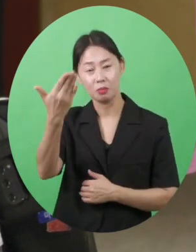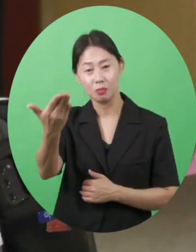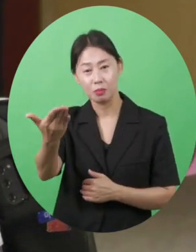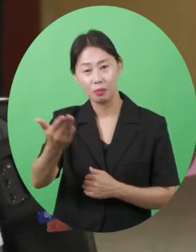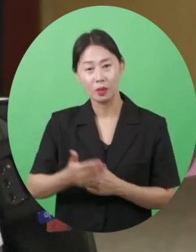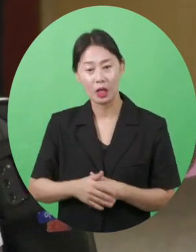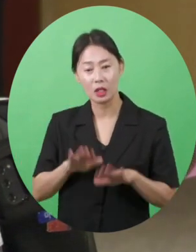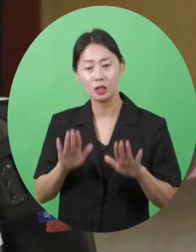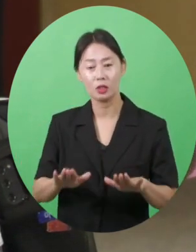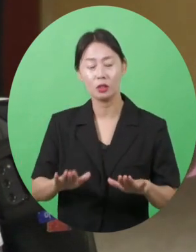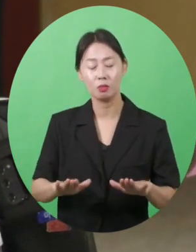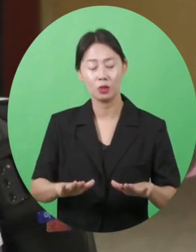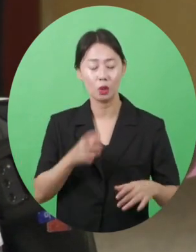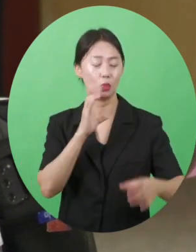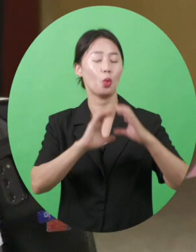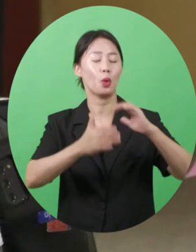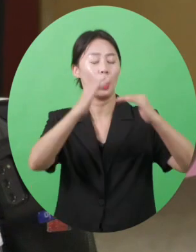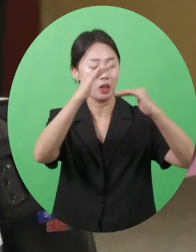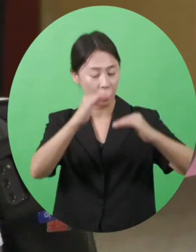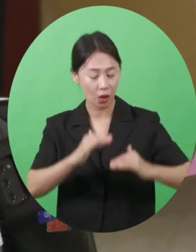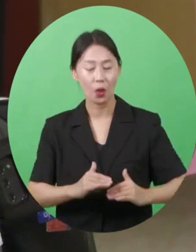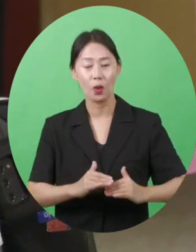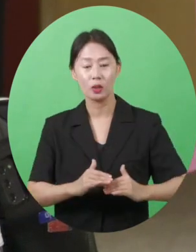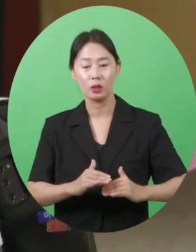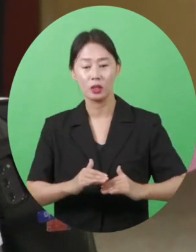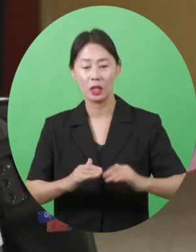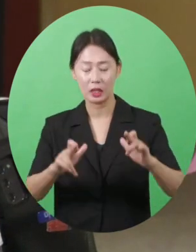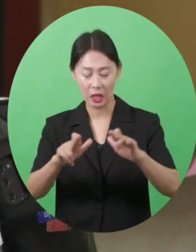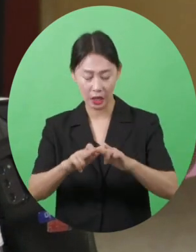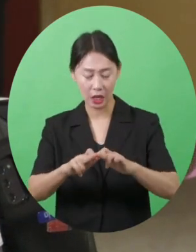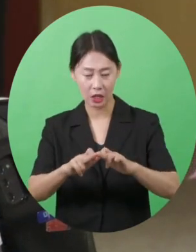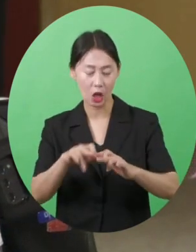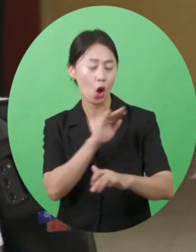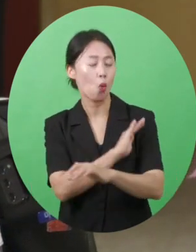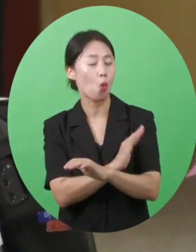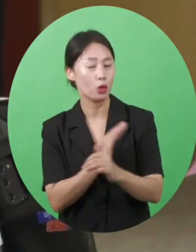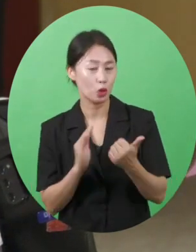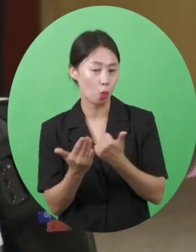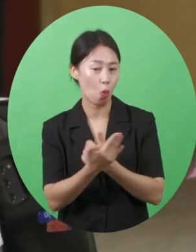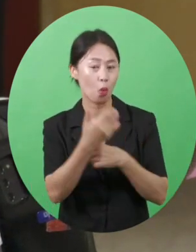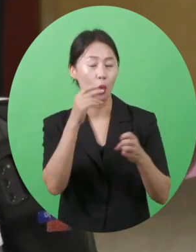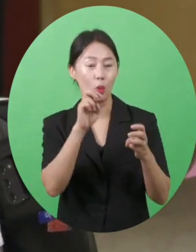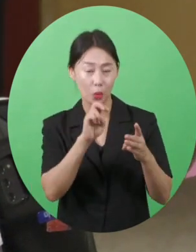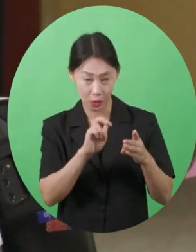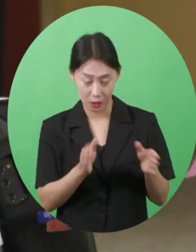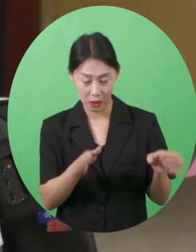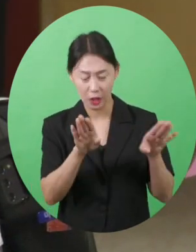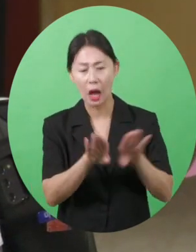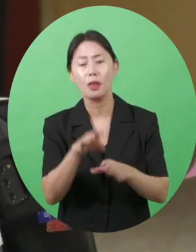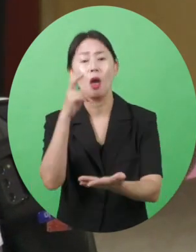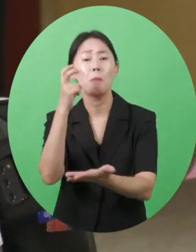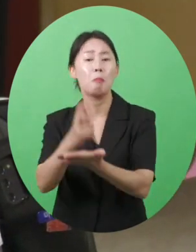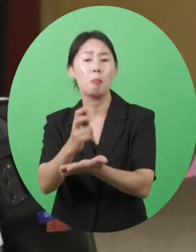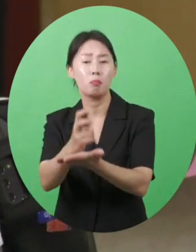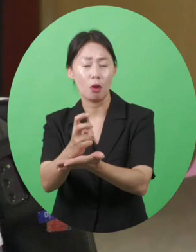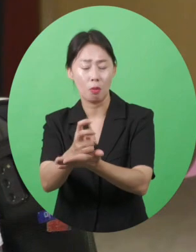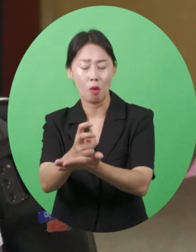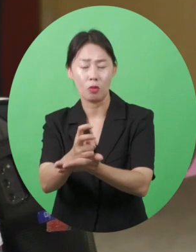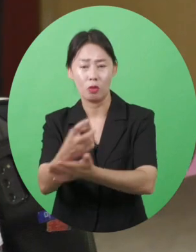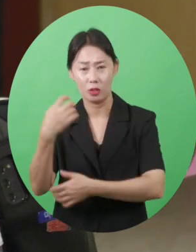이 토론의 내용 중에서 우리 권위공호기관의 법적 지위를 보장해야 된다는 얘기가 나왔습니다.